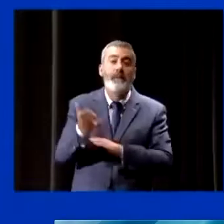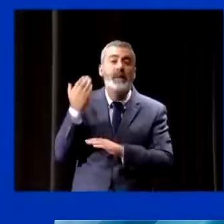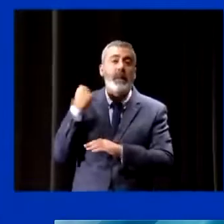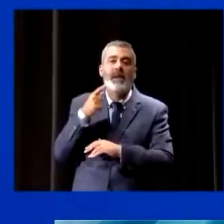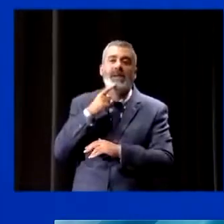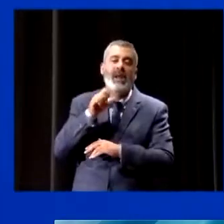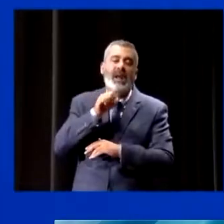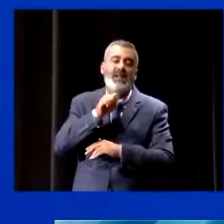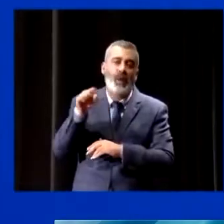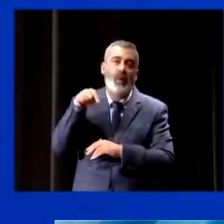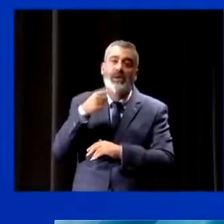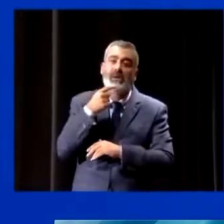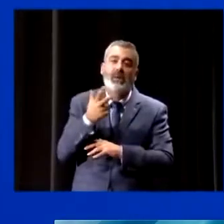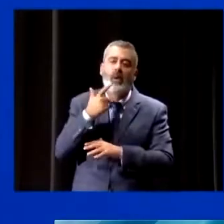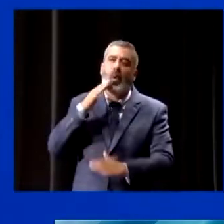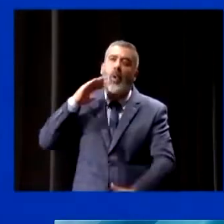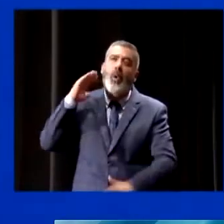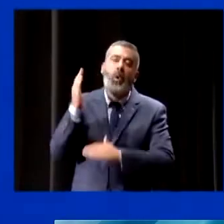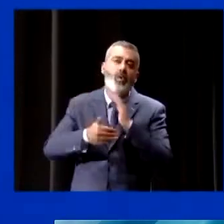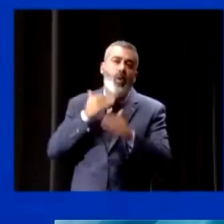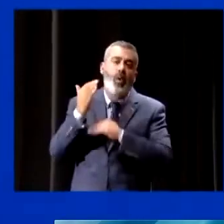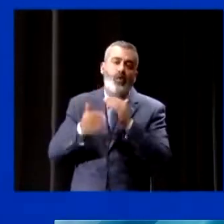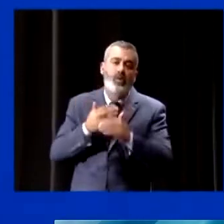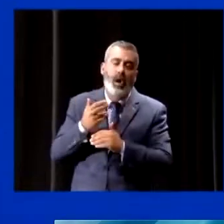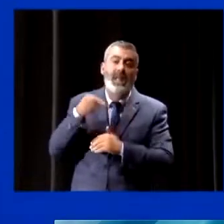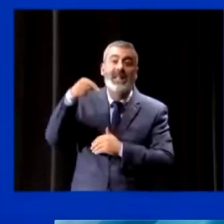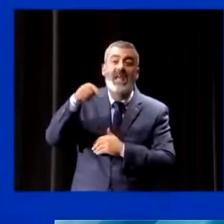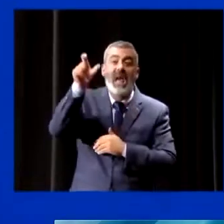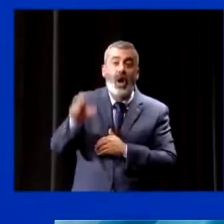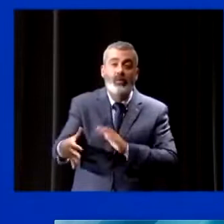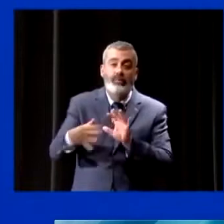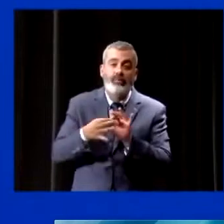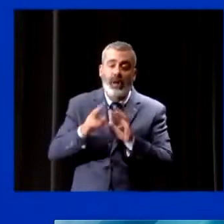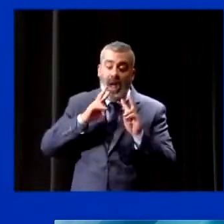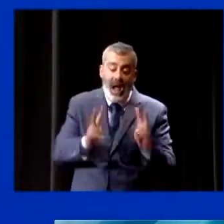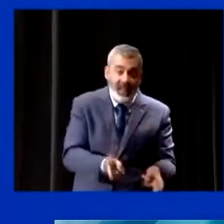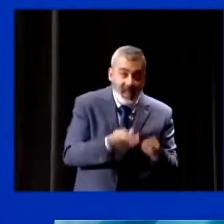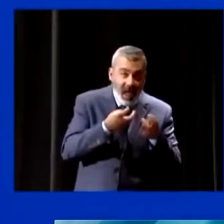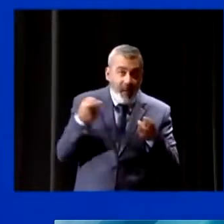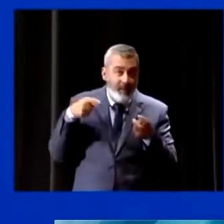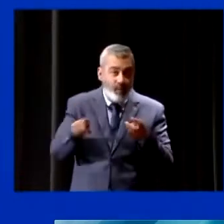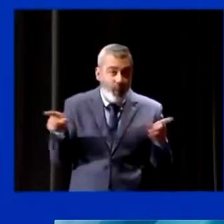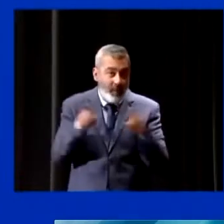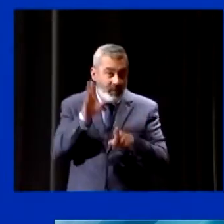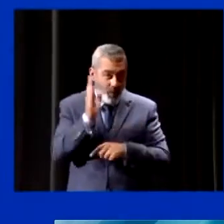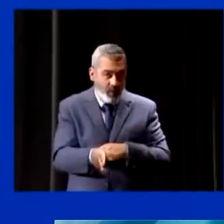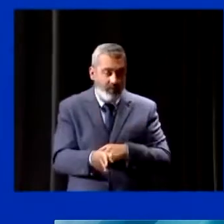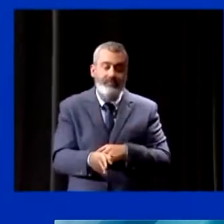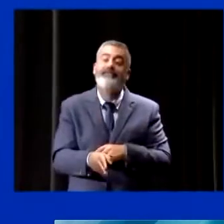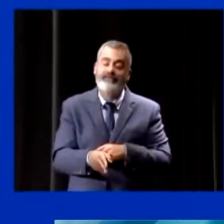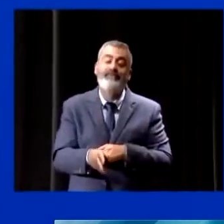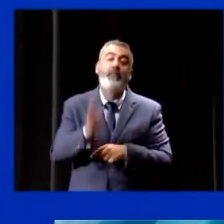Χρήστος αυτό που είχαμε υιοθετήσει εδώ και κάποια χρόνια με τον Νίκο Ταχιάου και αρχαία. Και μετρό. Χάρη